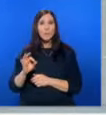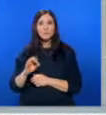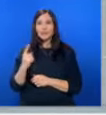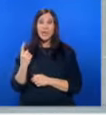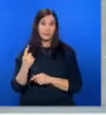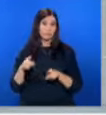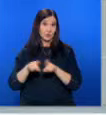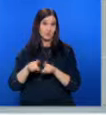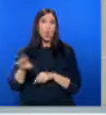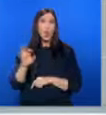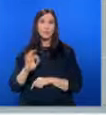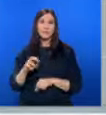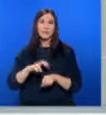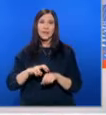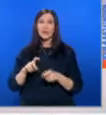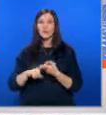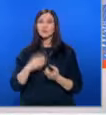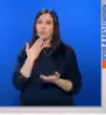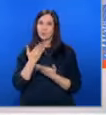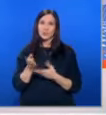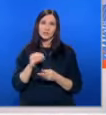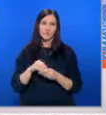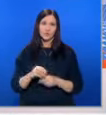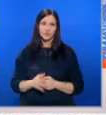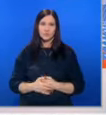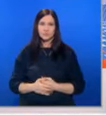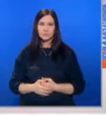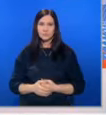самият омбудсман Диана Ковачева. Благодаря за включването, Ники.